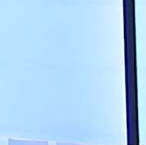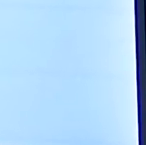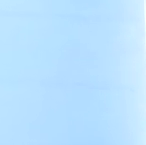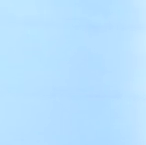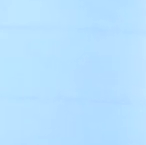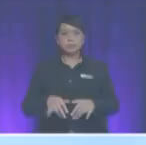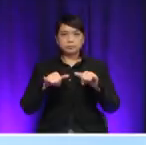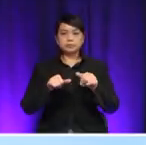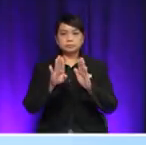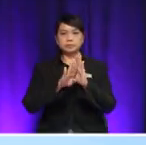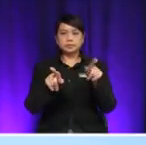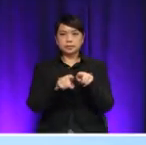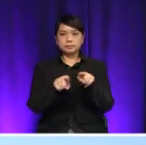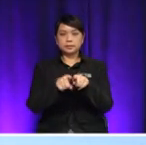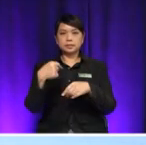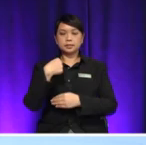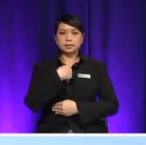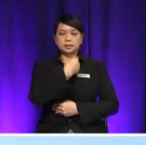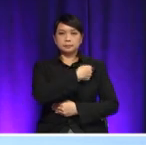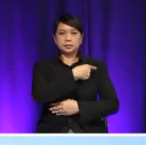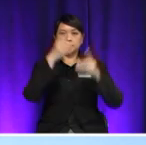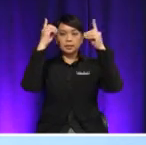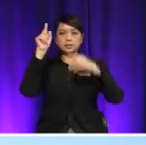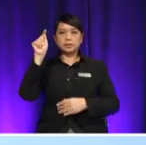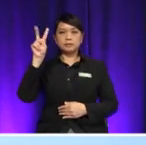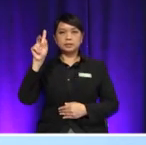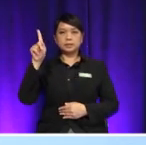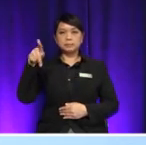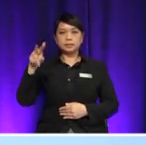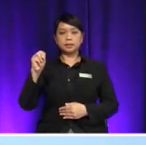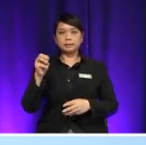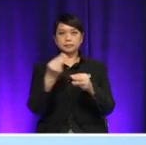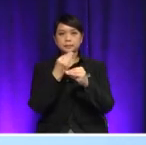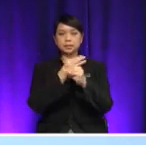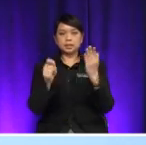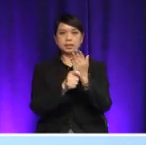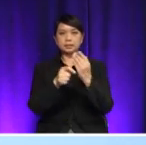Masih bersama kami dalam Didik TV KPM untuk mata pelajaran matematika